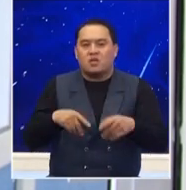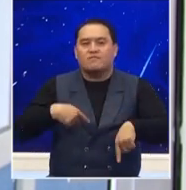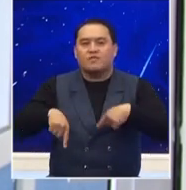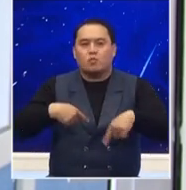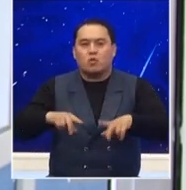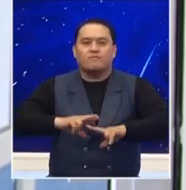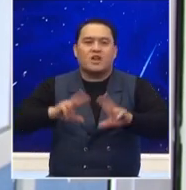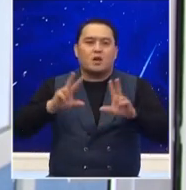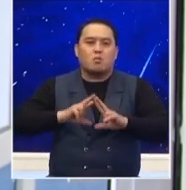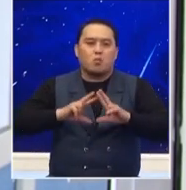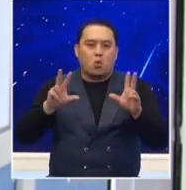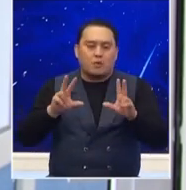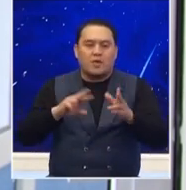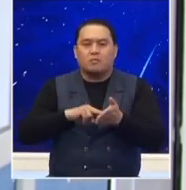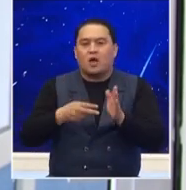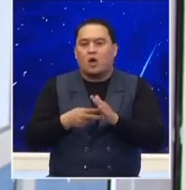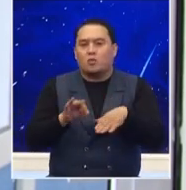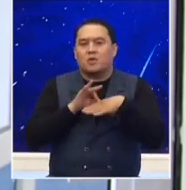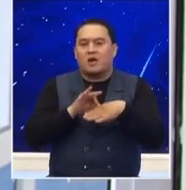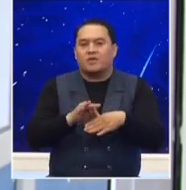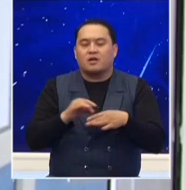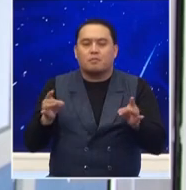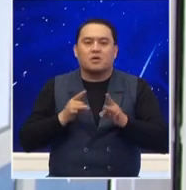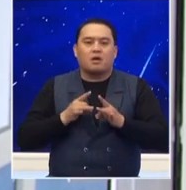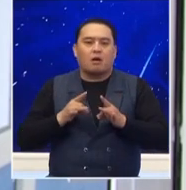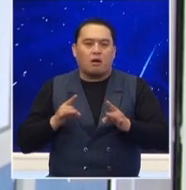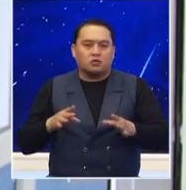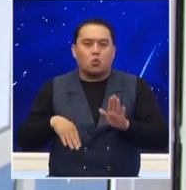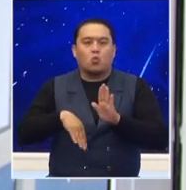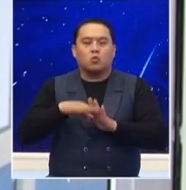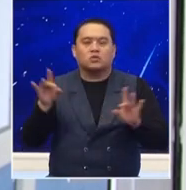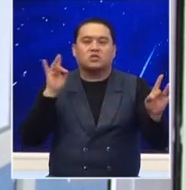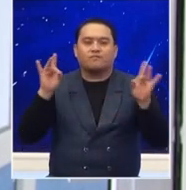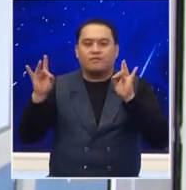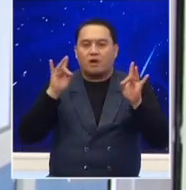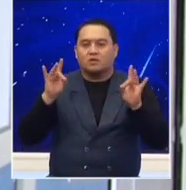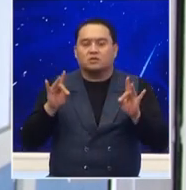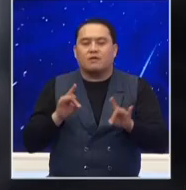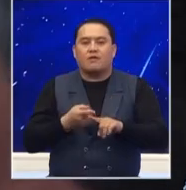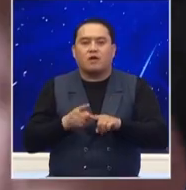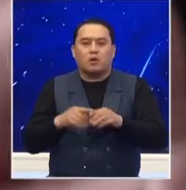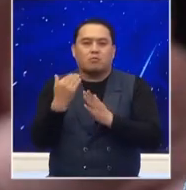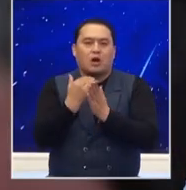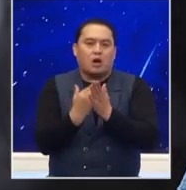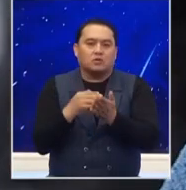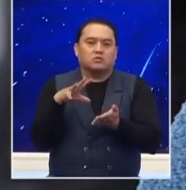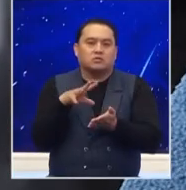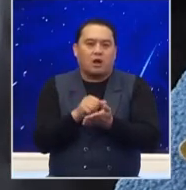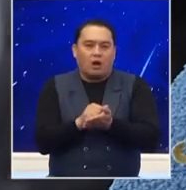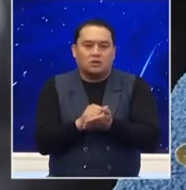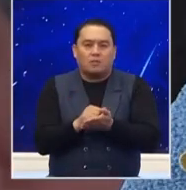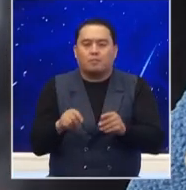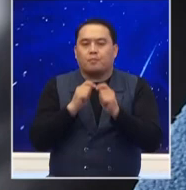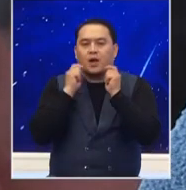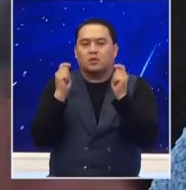волейбол и баскетбол. Кроме того, мы планируем проводить онлайн-концерты. Здесь улучшились звуковая и световая системы. Программа «Дорожная карта занятости»